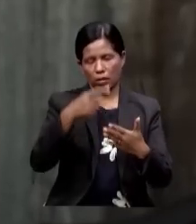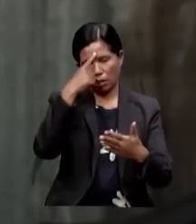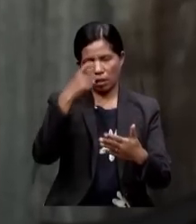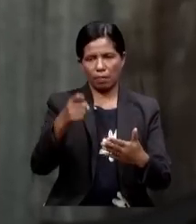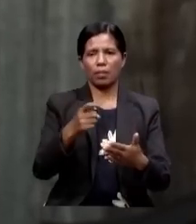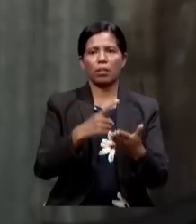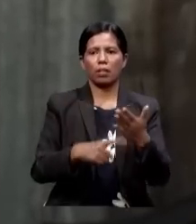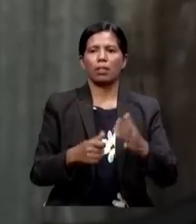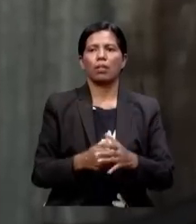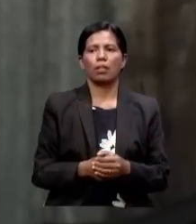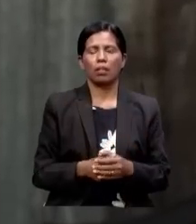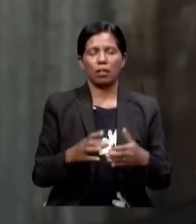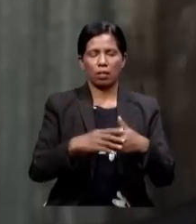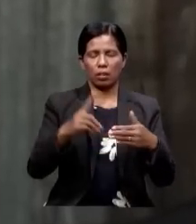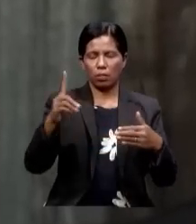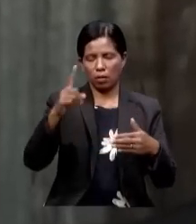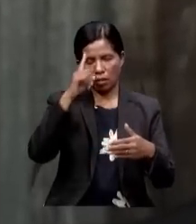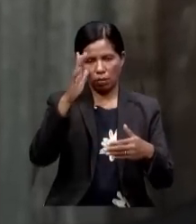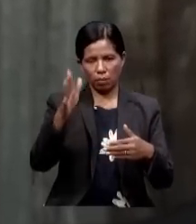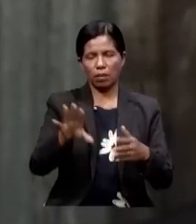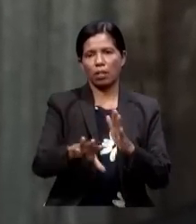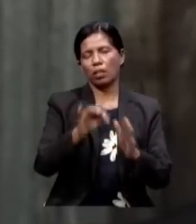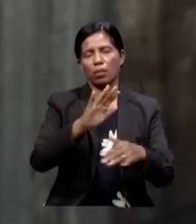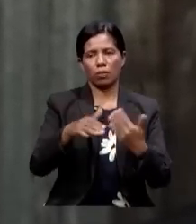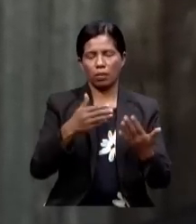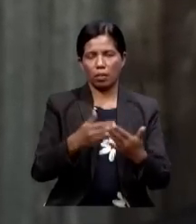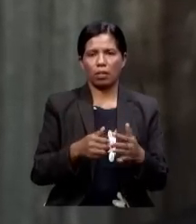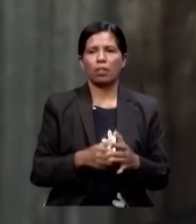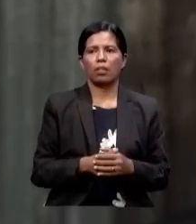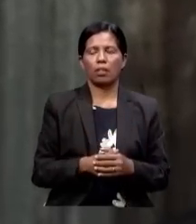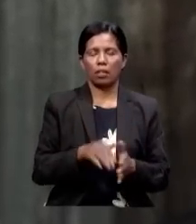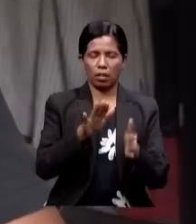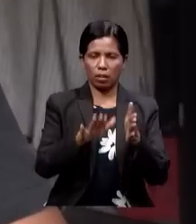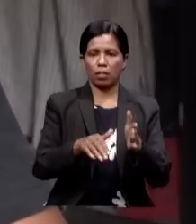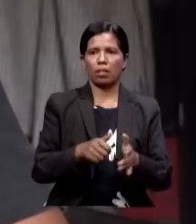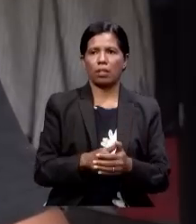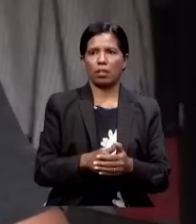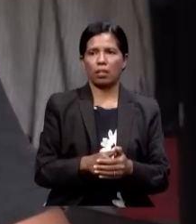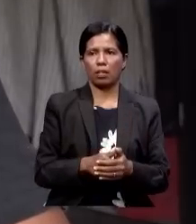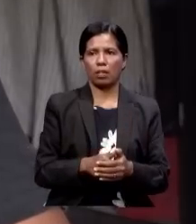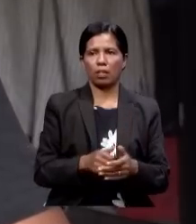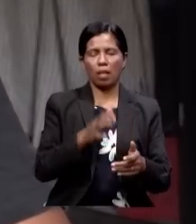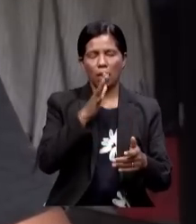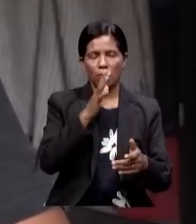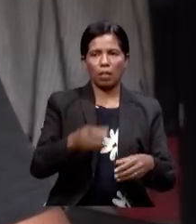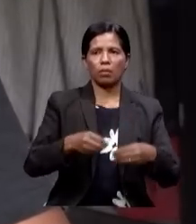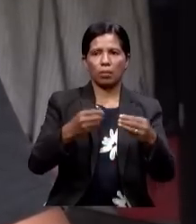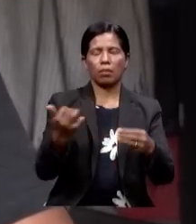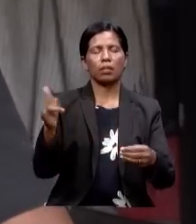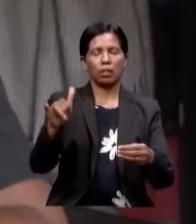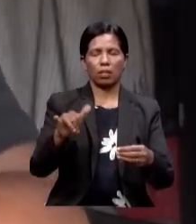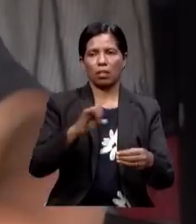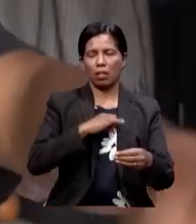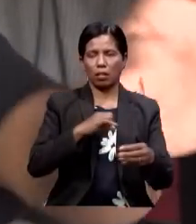dan kanu sa dolar kalim pusen hetang hetang ho tu maki da ki maki ki ko hene ne kan lama fo ba sira re tau la